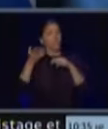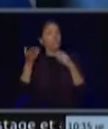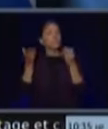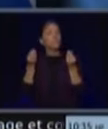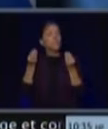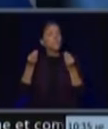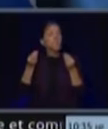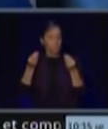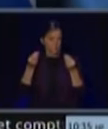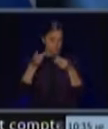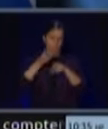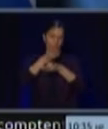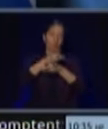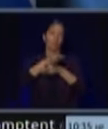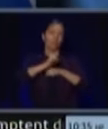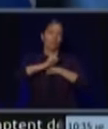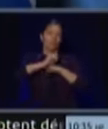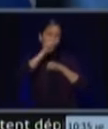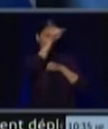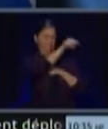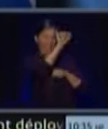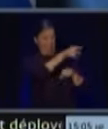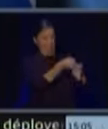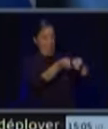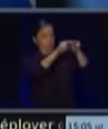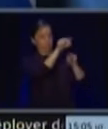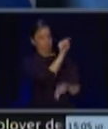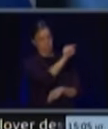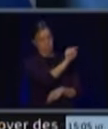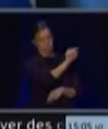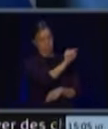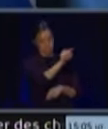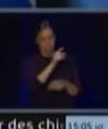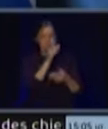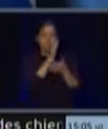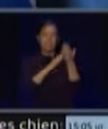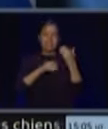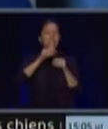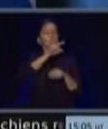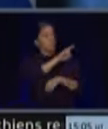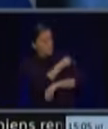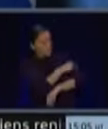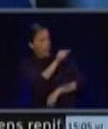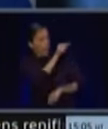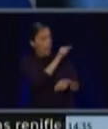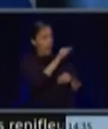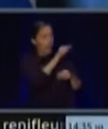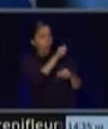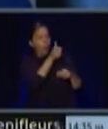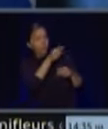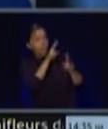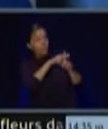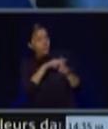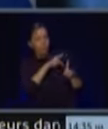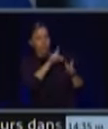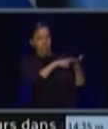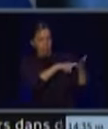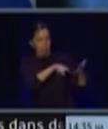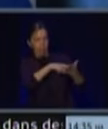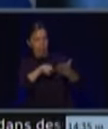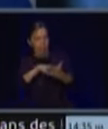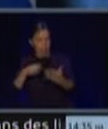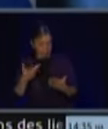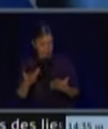additionnel. En ce moment, on a à peu près peu ou pas d'effet du délestage parce qu'on a beaucoup les cliniques privées. On a peut-être